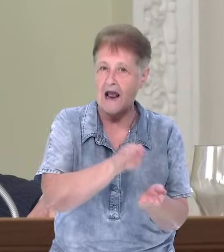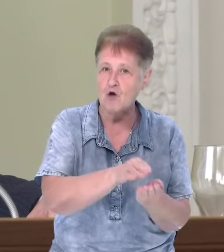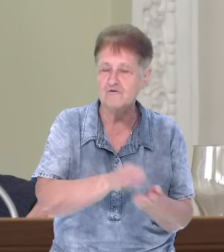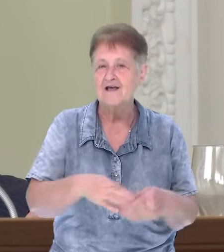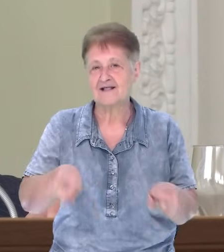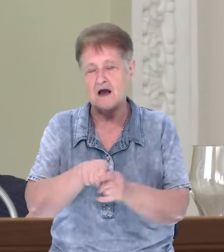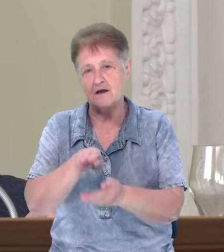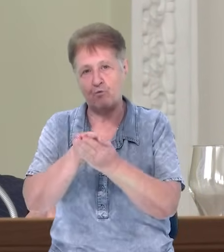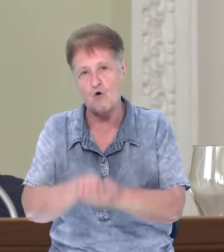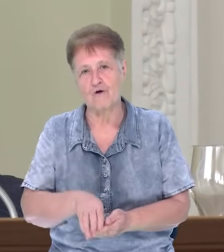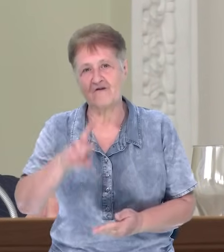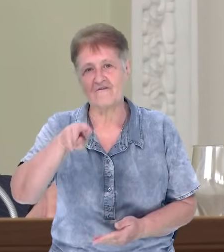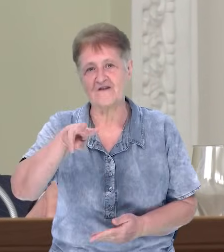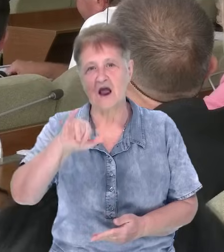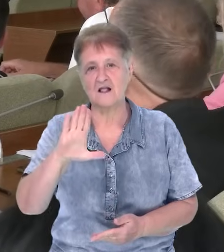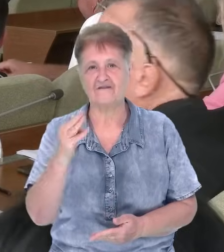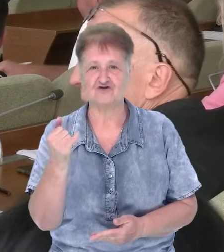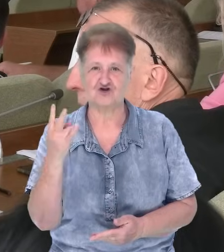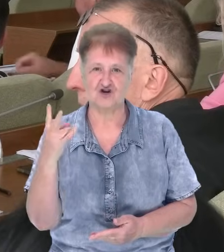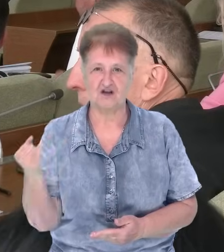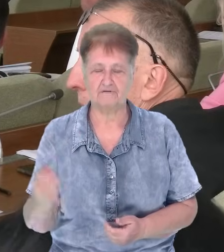Яцево, так і поховання у Ялівщині.